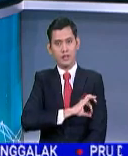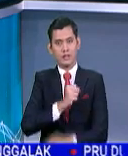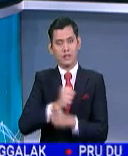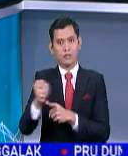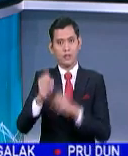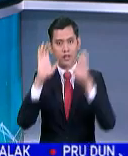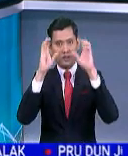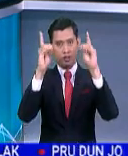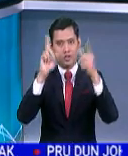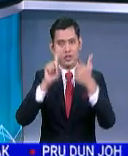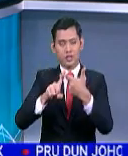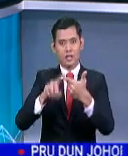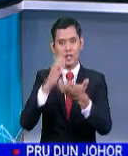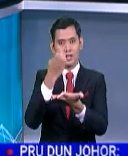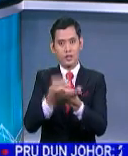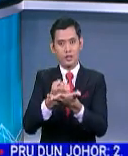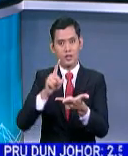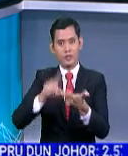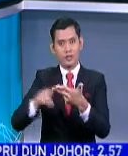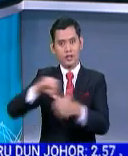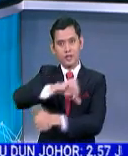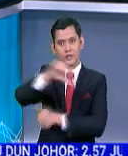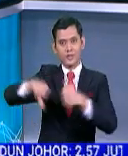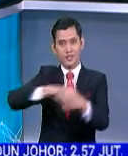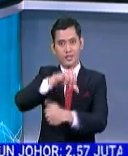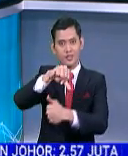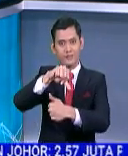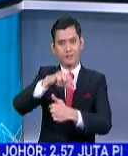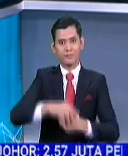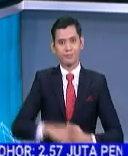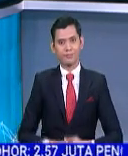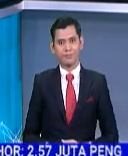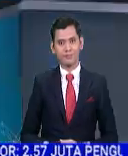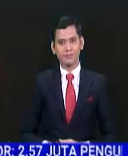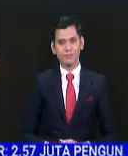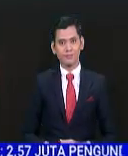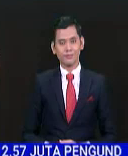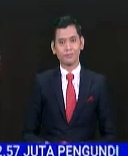pendidikan, ekonomi dan sosial setempat.